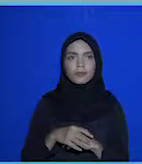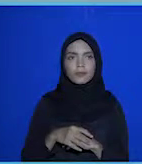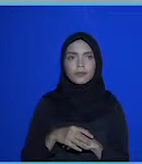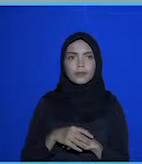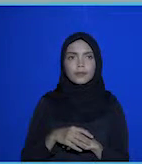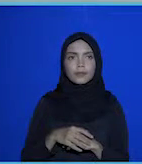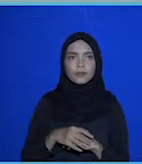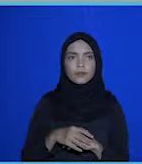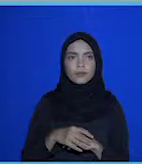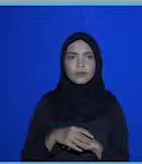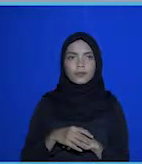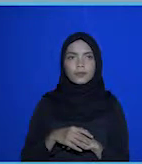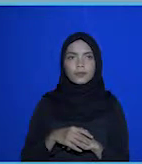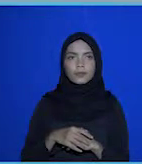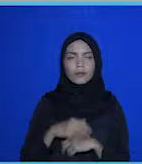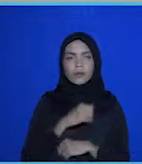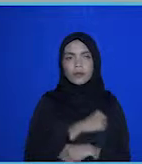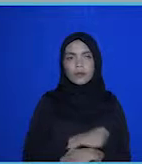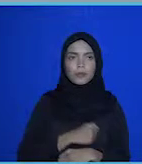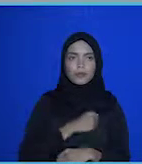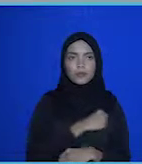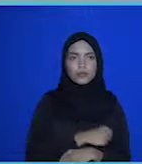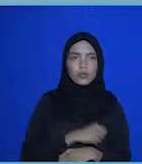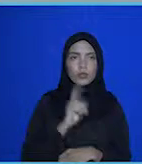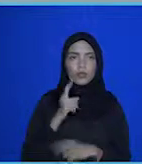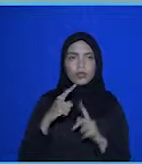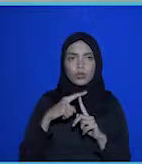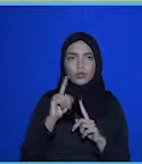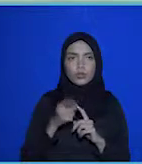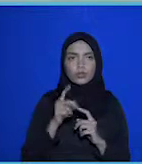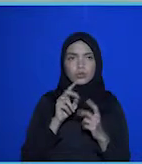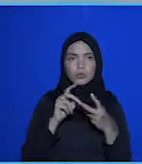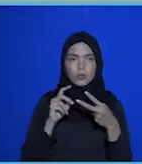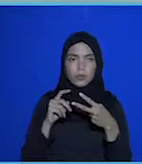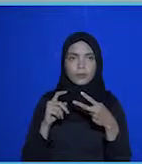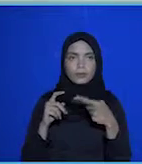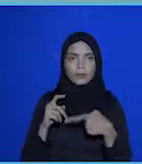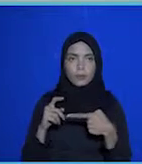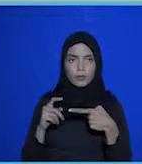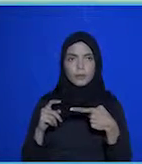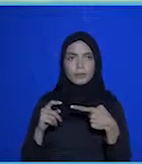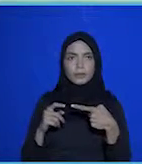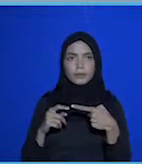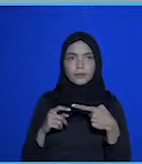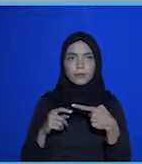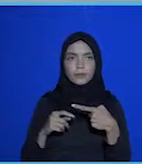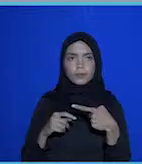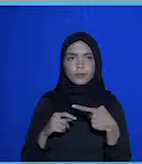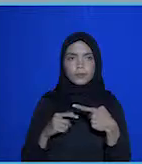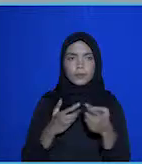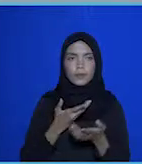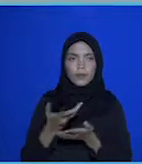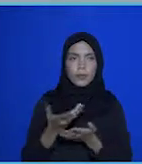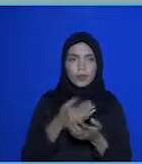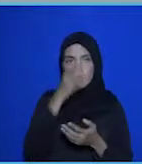Ibu sekalian, Kementerian Sosial diberikan dua tugas, ya. Pertama, dalam mengurusi atau menangani pengungsian dan